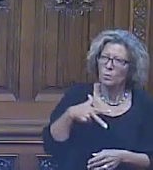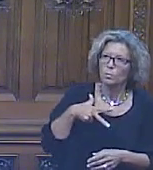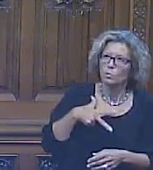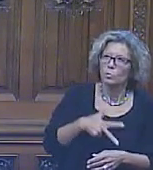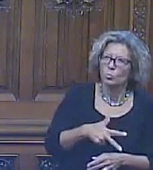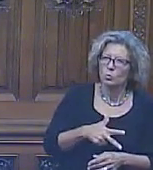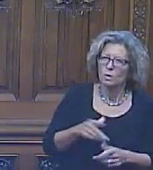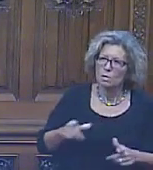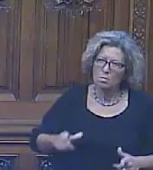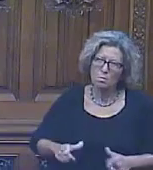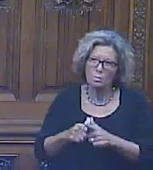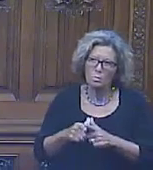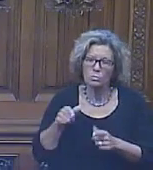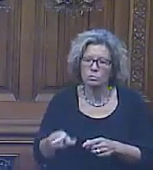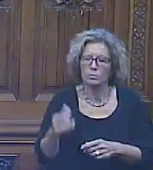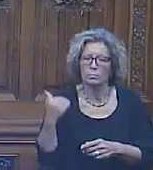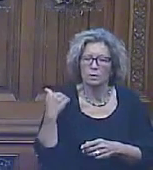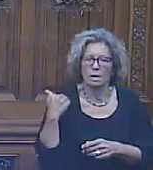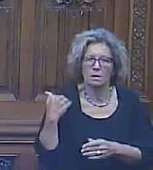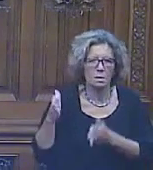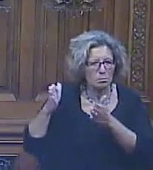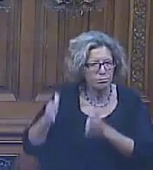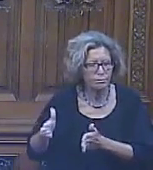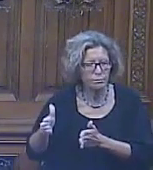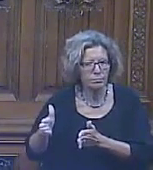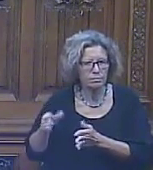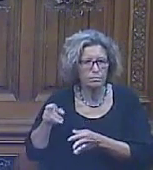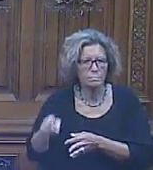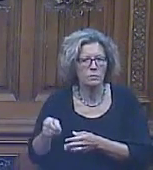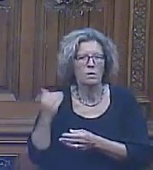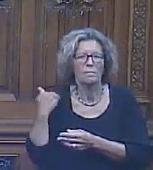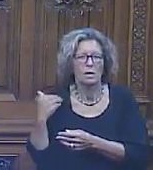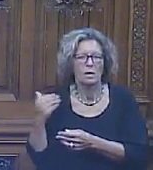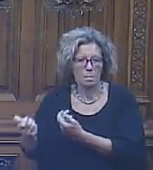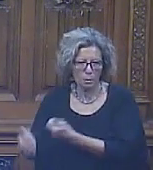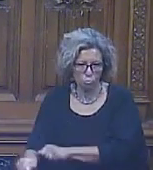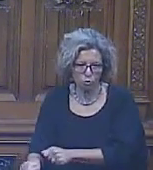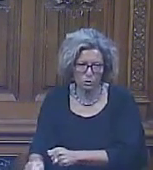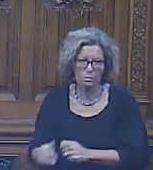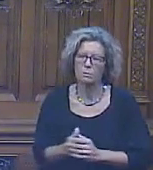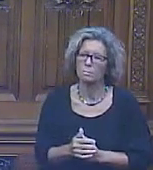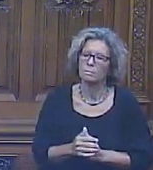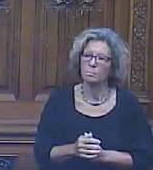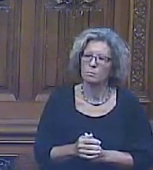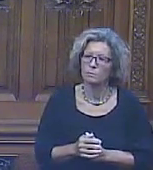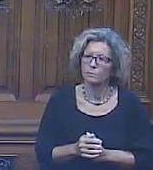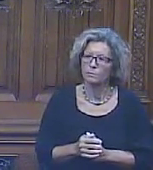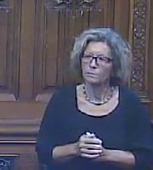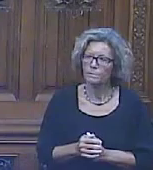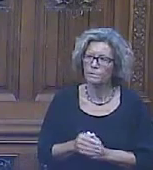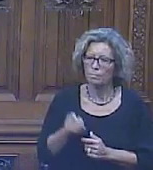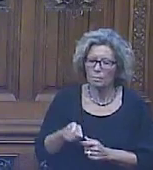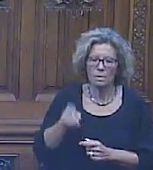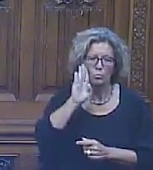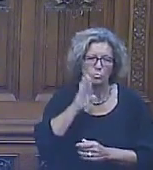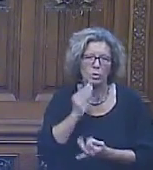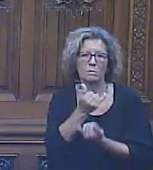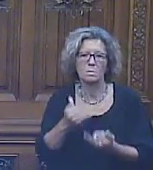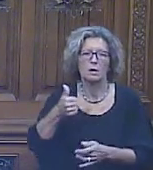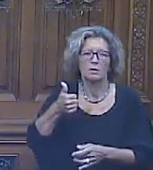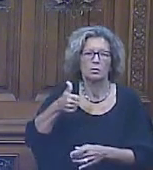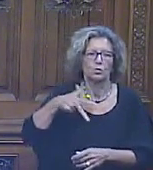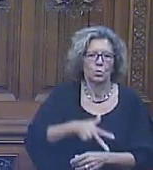Sozialleistungen in der letzten Legislaturperiode beschlossen haben, dass diese Stadt eine soziale